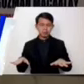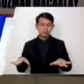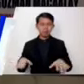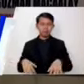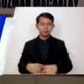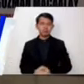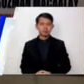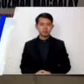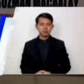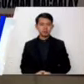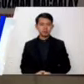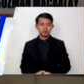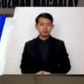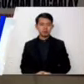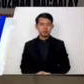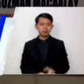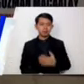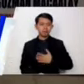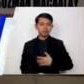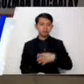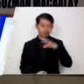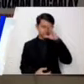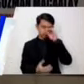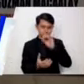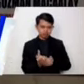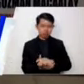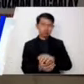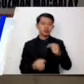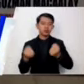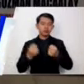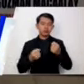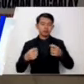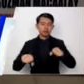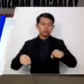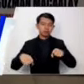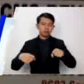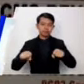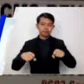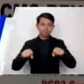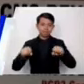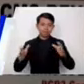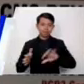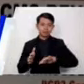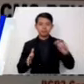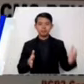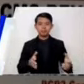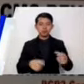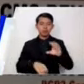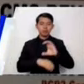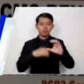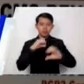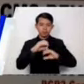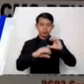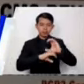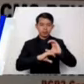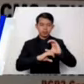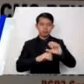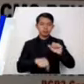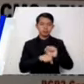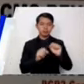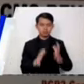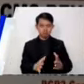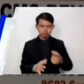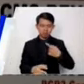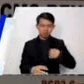po, isang toda driver, construction worker. Natatakot pa rin ako sa sigurad namin mga anak